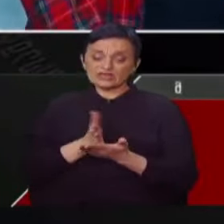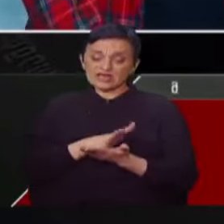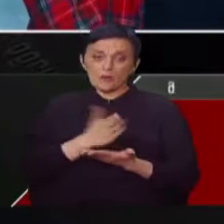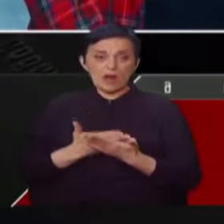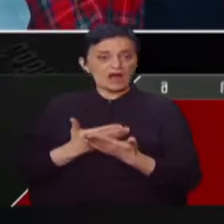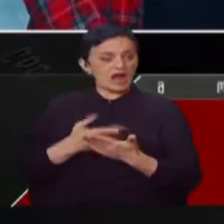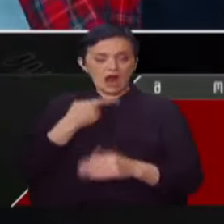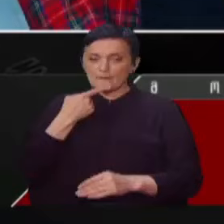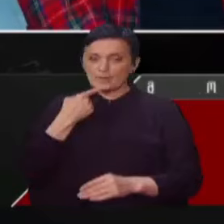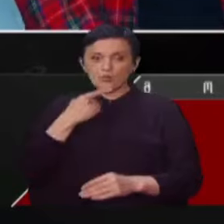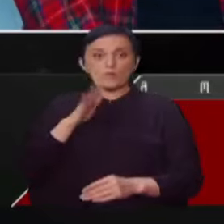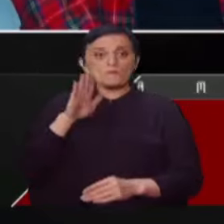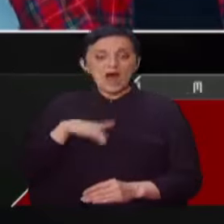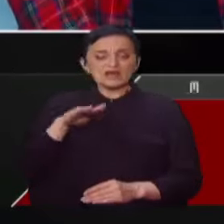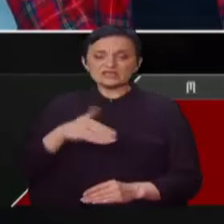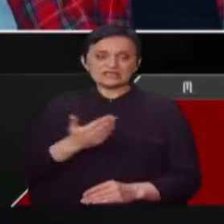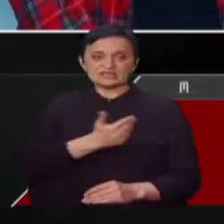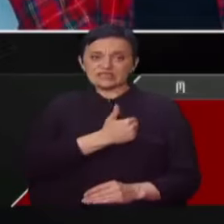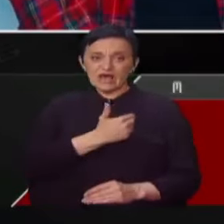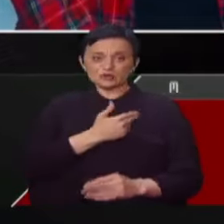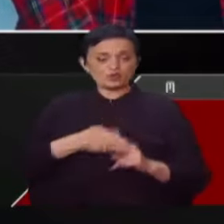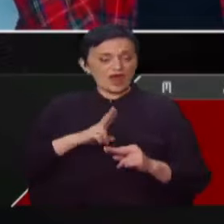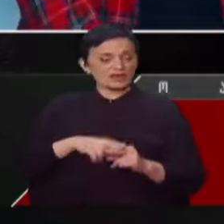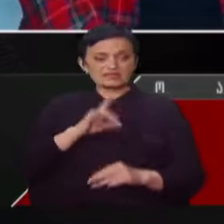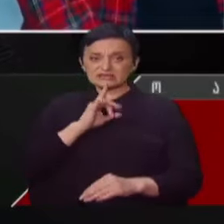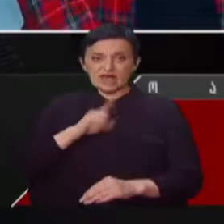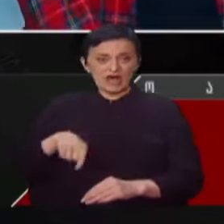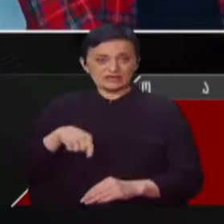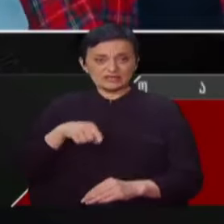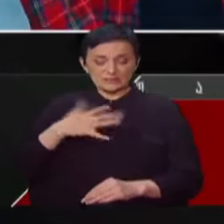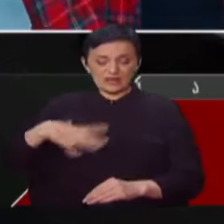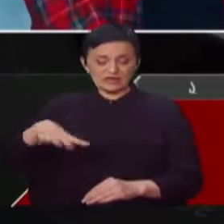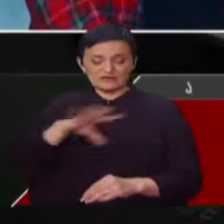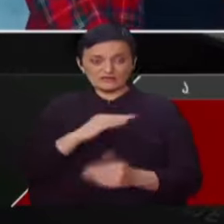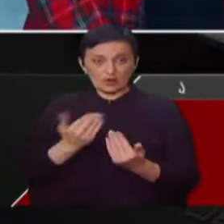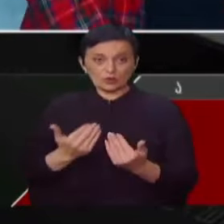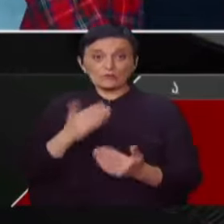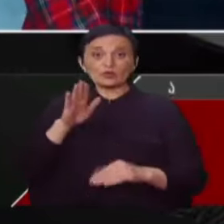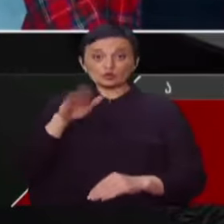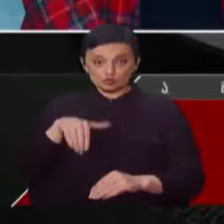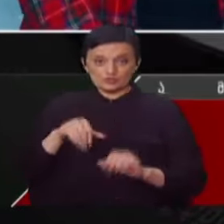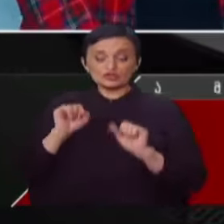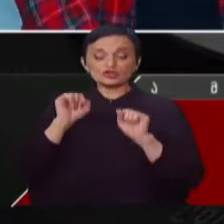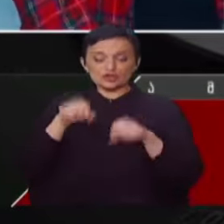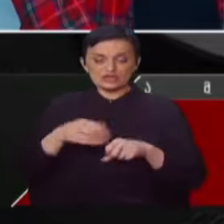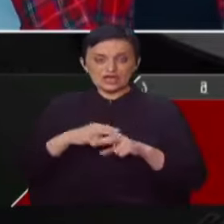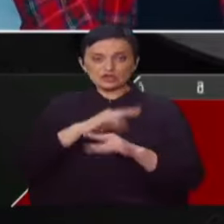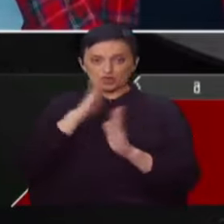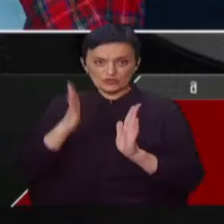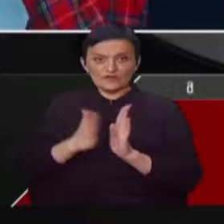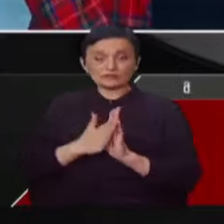მაგალითად ამბობს, რომ მაინცადა მაინც სასურველი ეს არ იქნება ქვეყნისთვის, თუმცა შესაძლოა ეს ყველაფერი